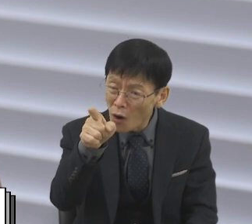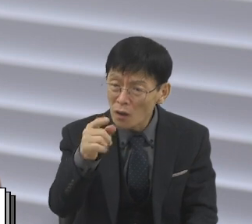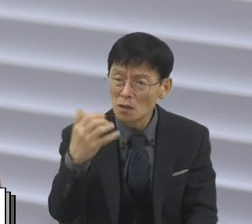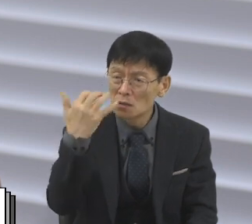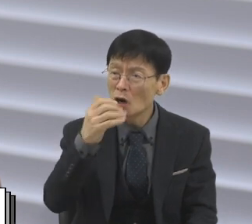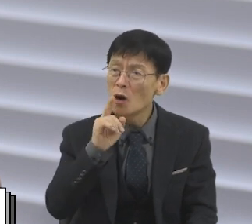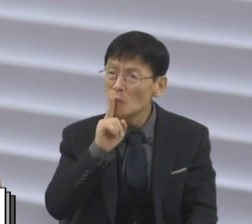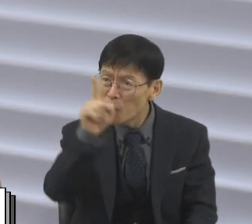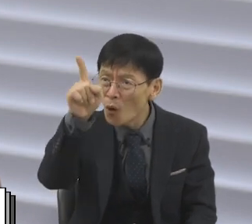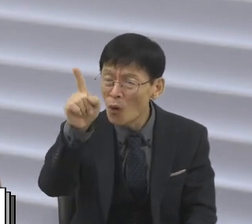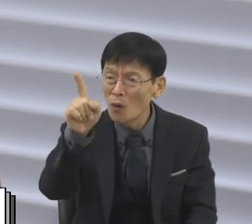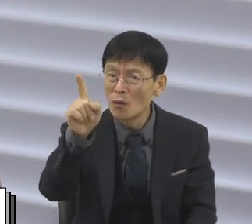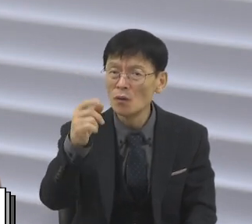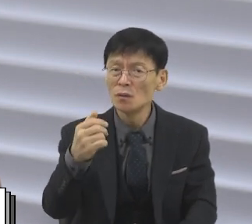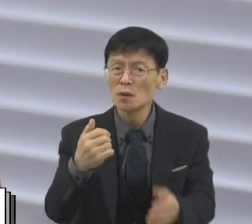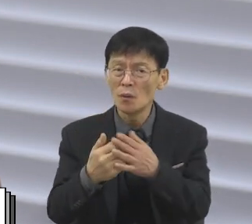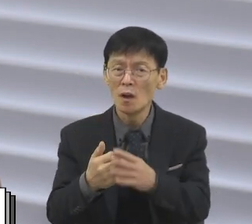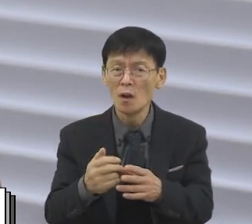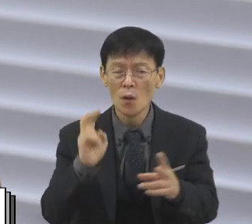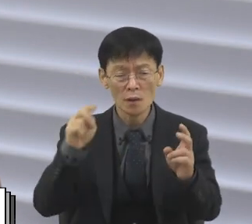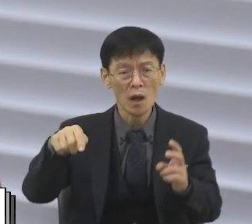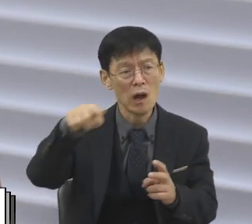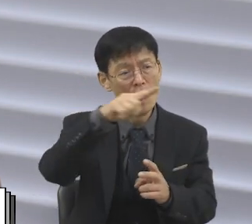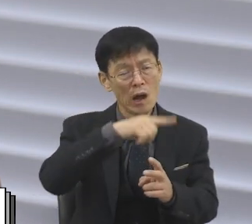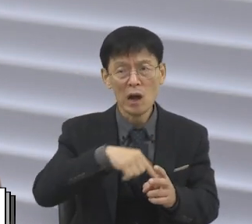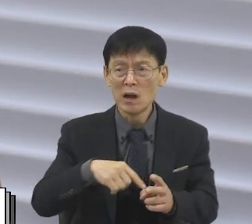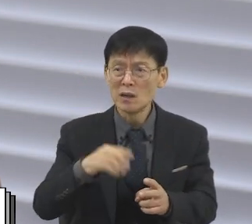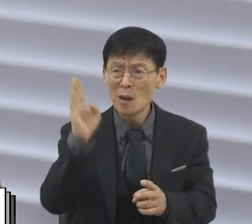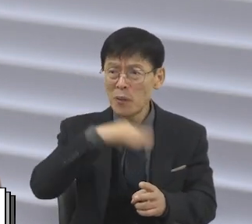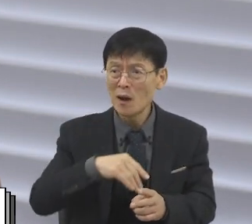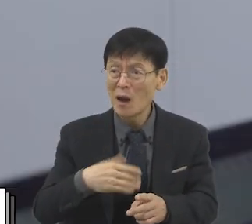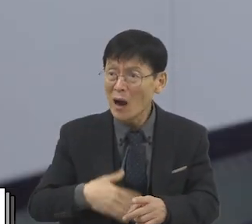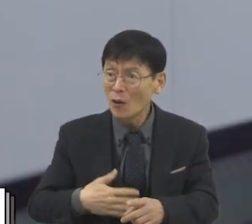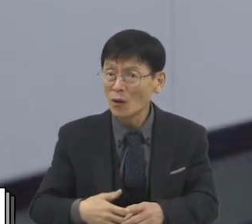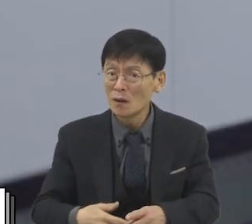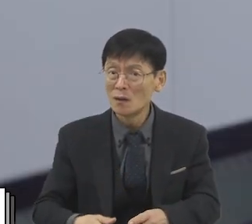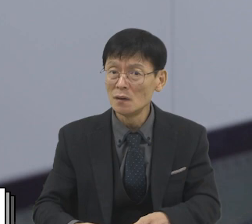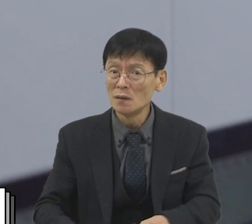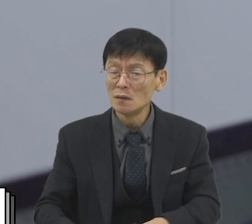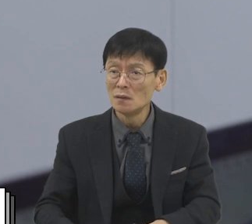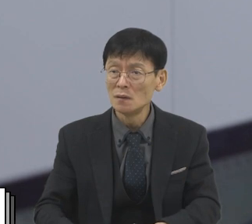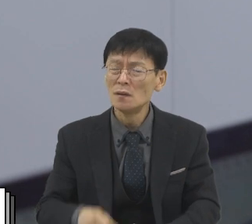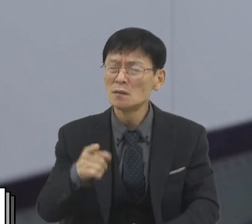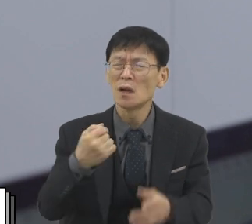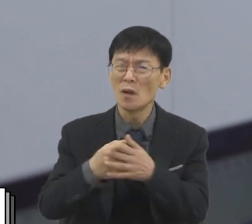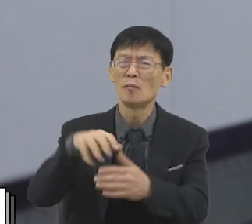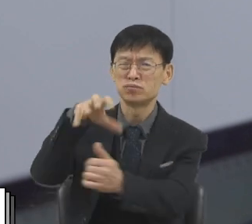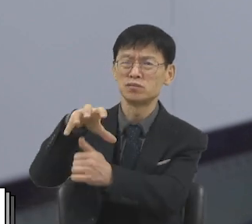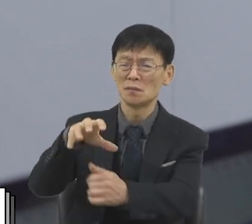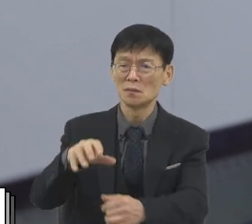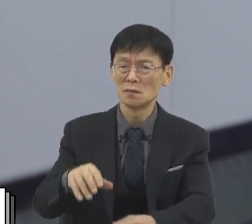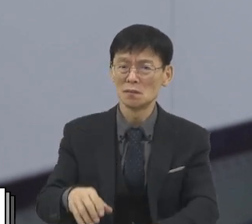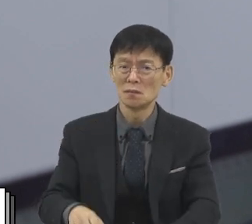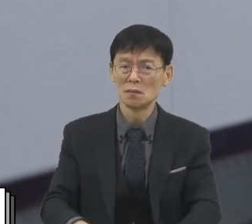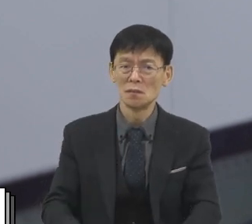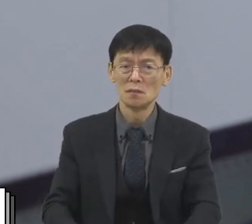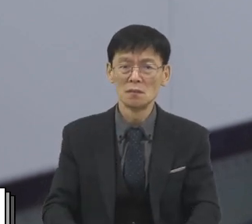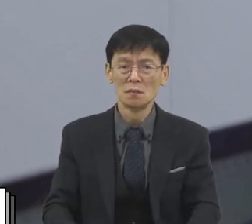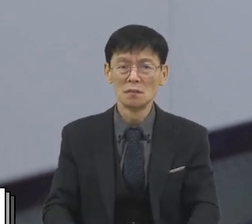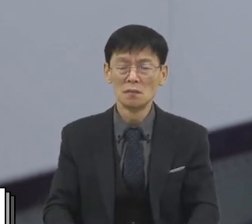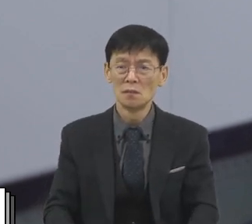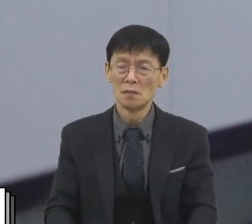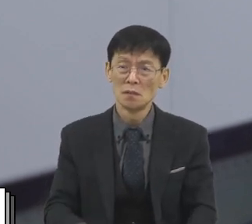지혜씨가 성희롱 신고해서 지금 회사 분위기가 민감해졌잖아요, 그죠? 그래서 그런 거예요.